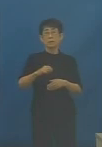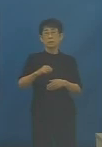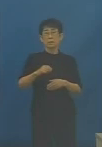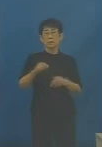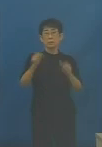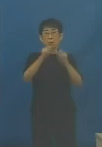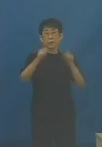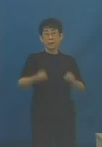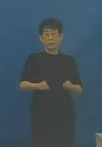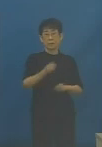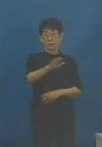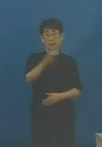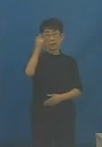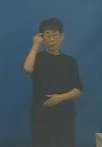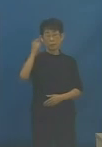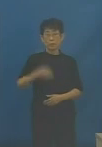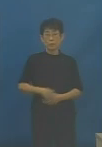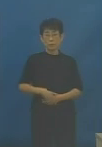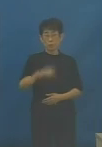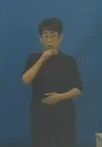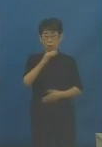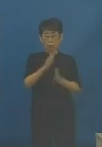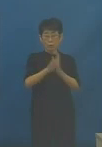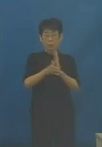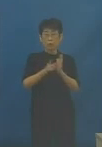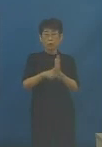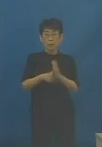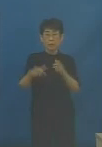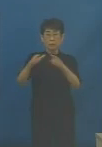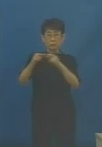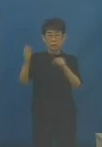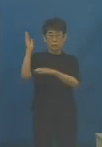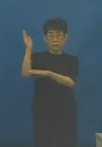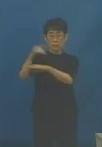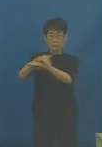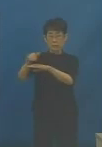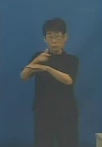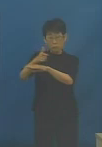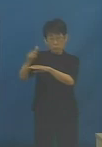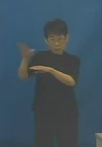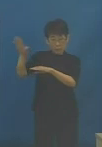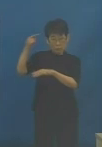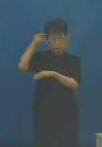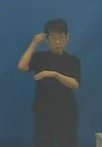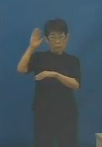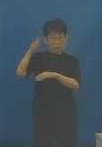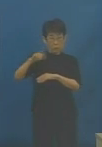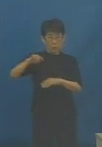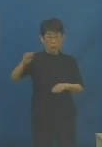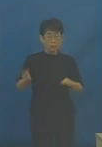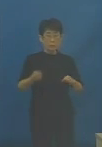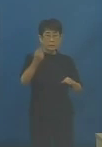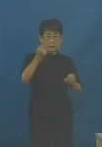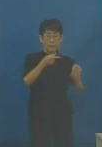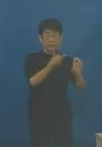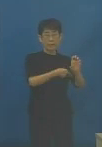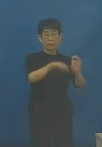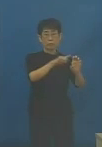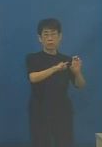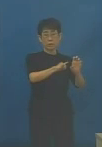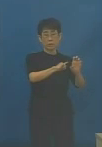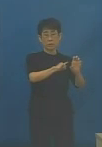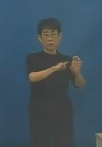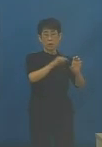まあ、私ども鳥取県としてはですね、まあ、そういう国の政策はいろいろあるにしても、やはり自然エネルギーというものは可能な限